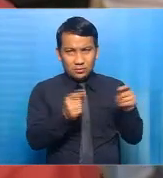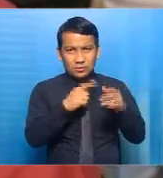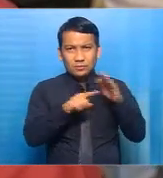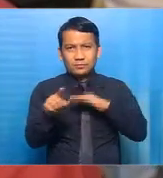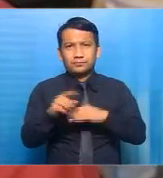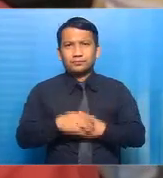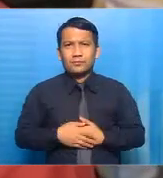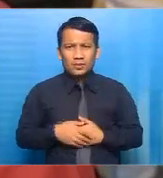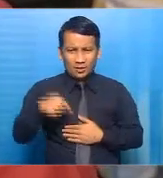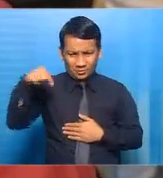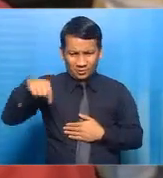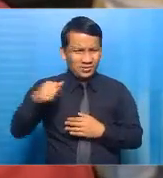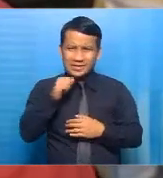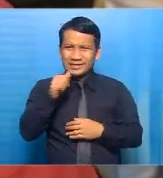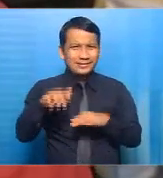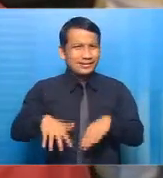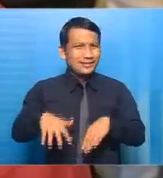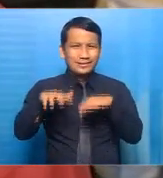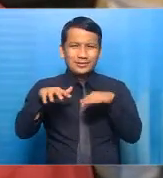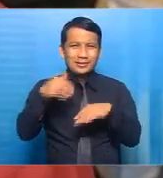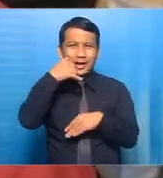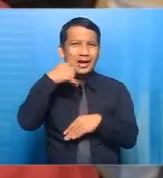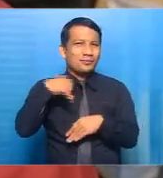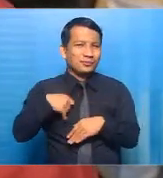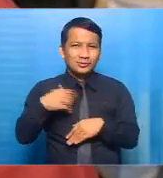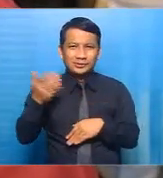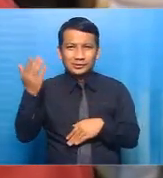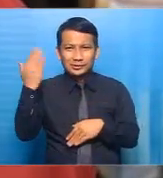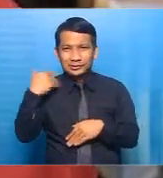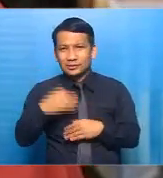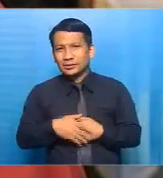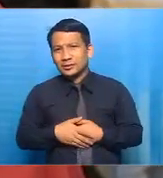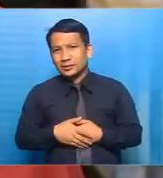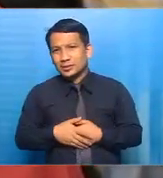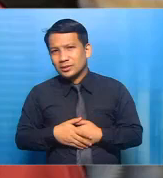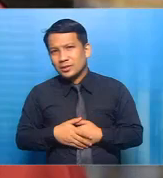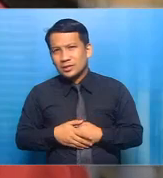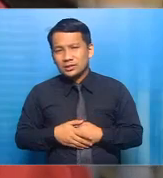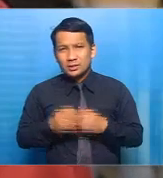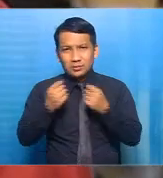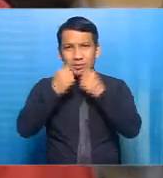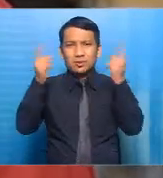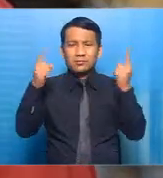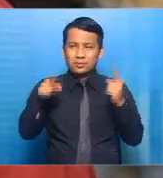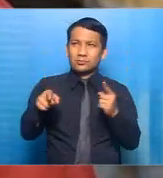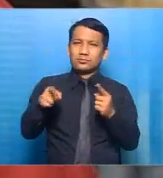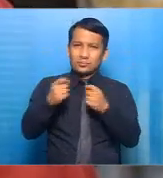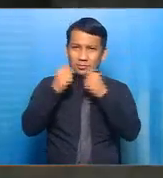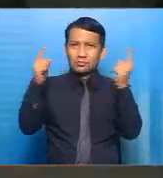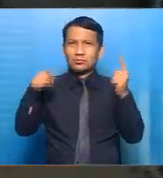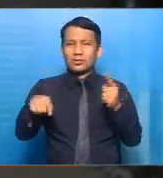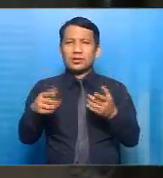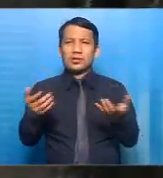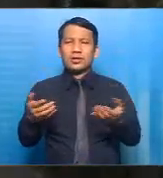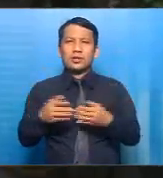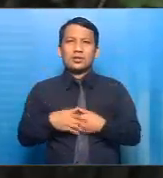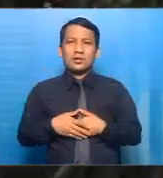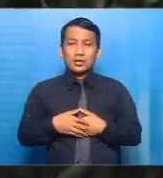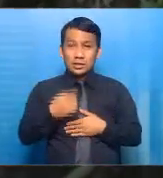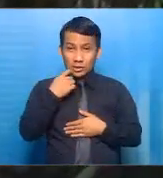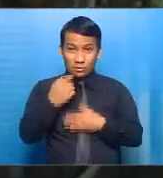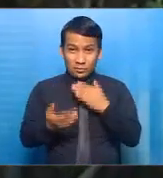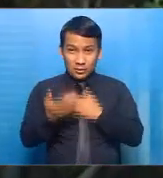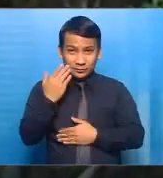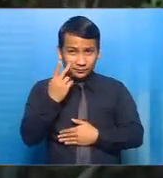ever since hindi binaha, binaha kahapon, no? So, malaking gulat namin, ayun na ang nangyari. Kaninang